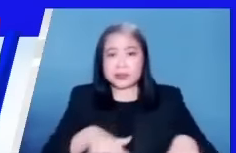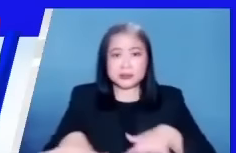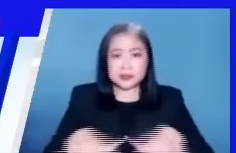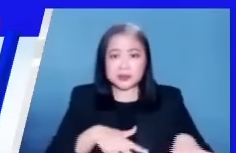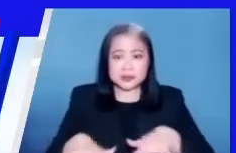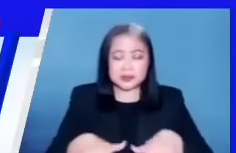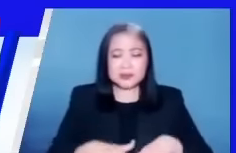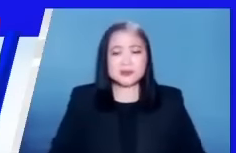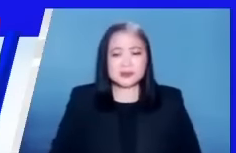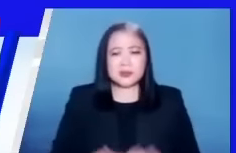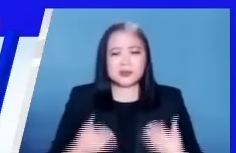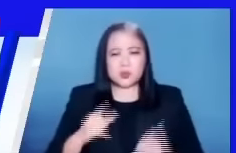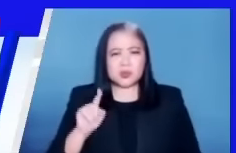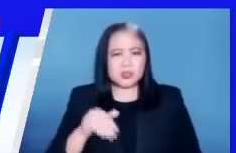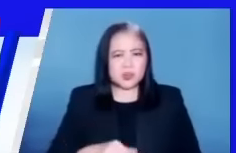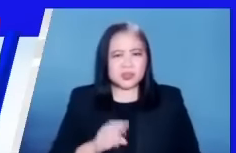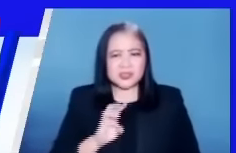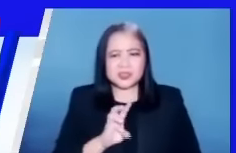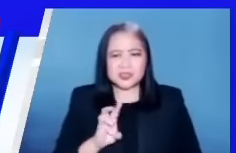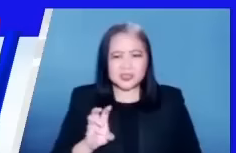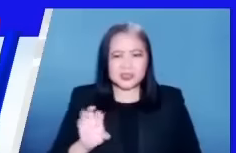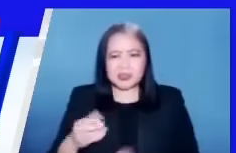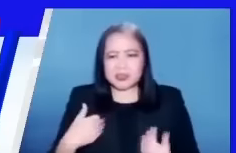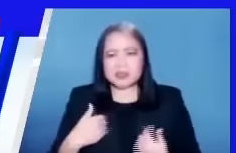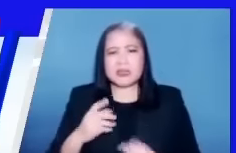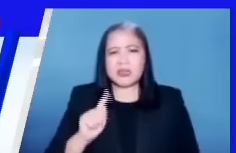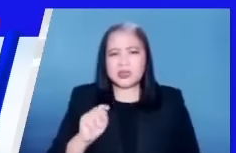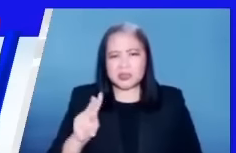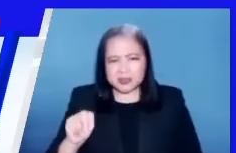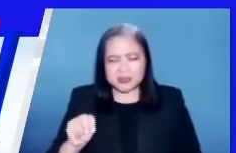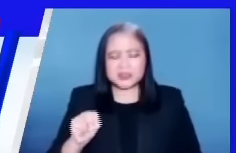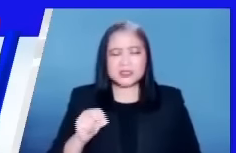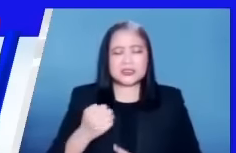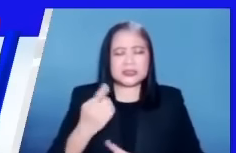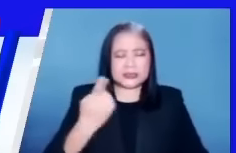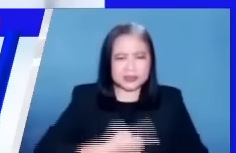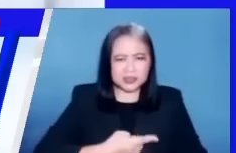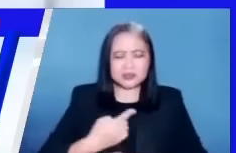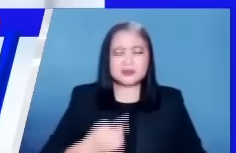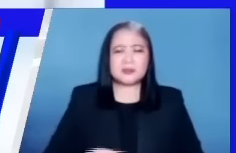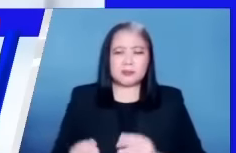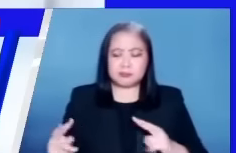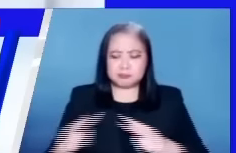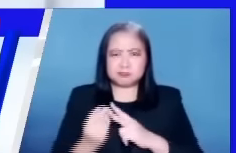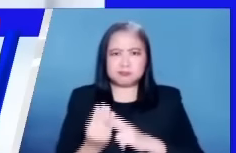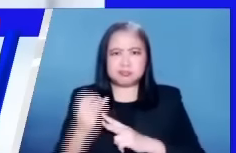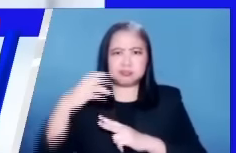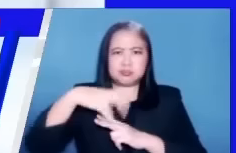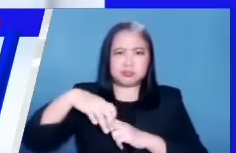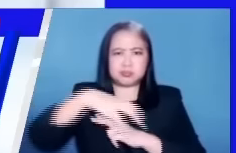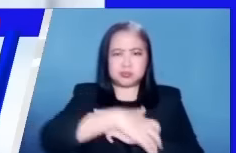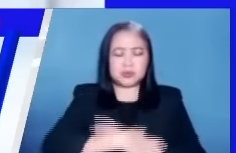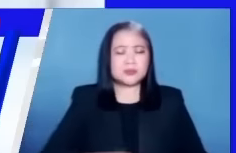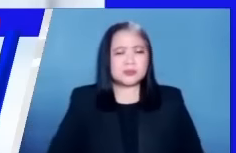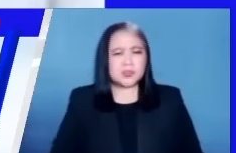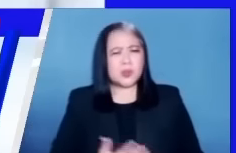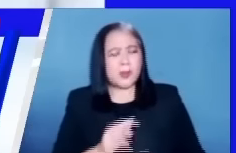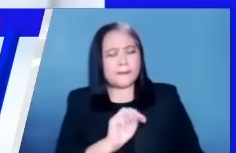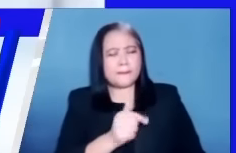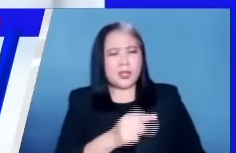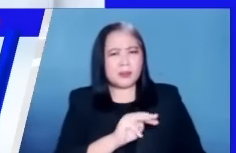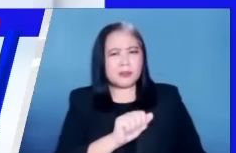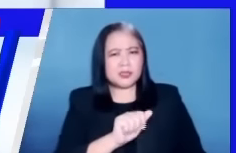1,669 tons per day Opo ito bang magmatic unrest na ito a mapanganib pong character ng isang bulkan Director